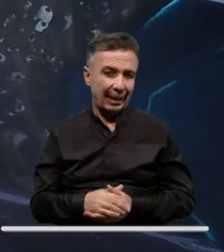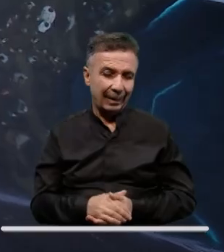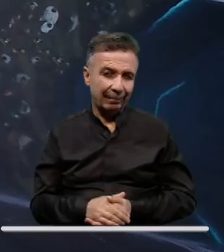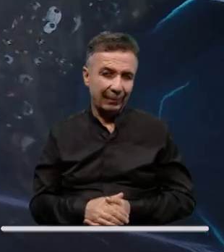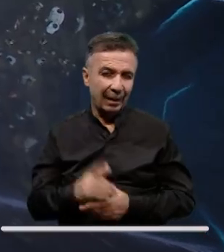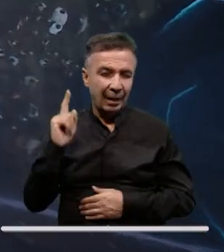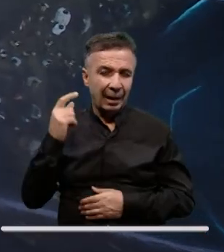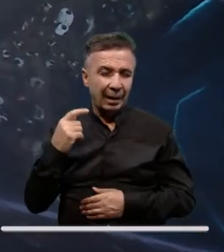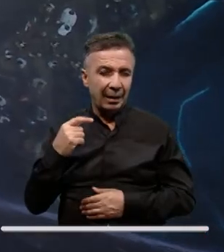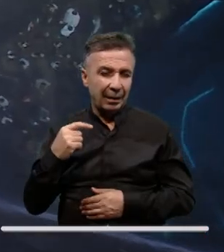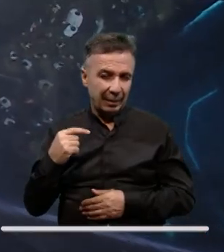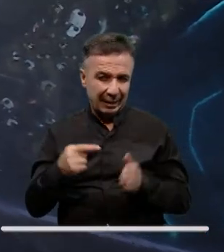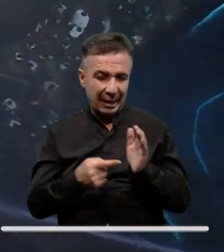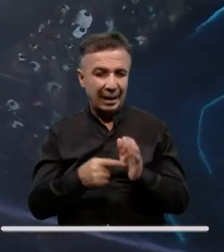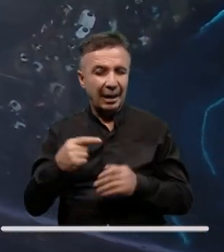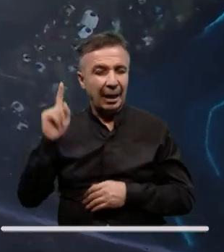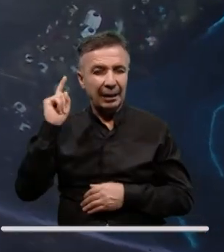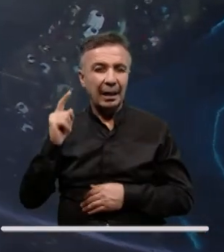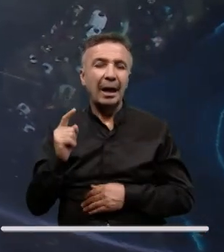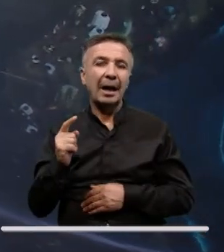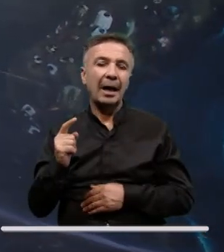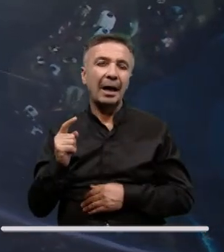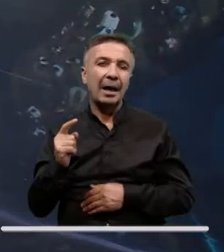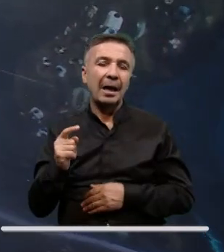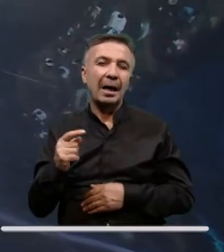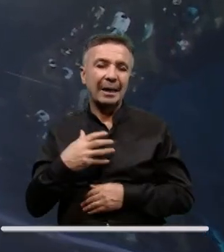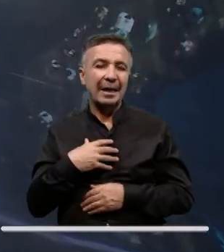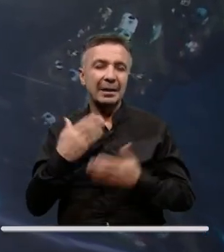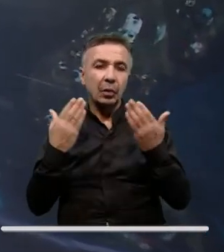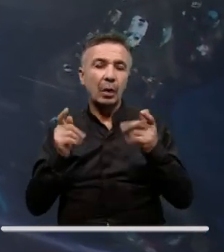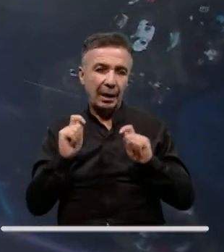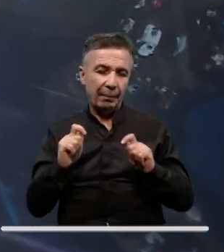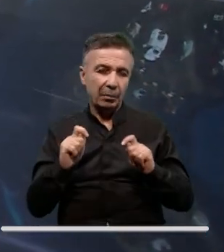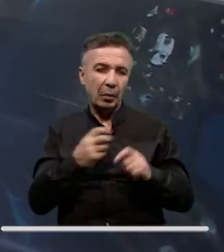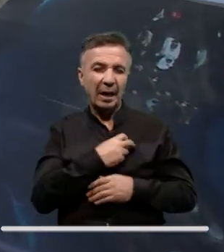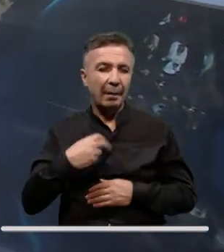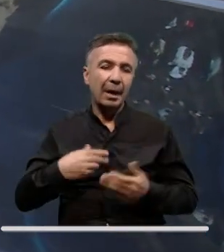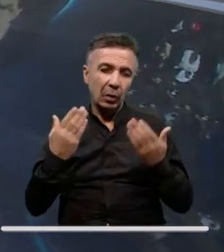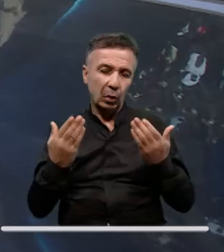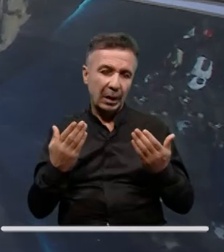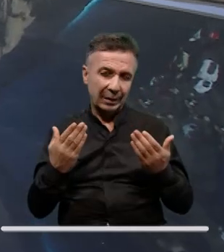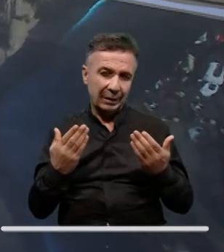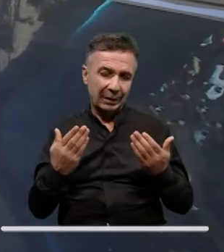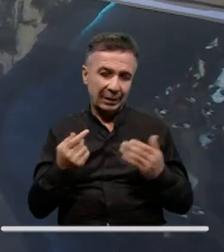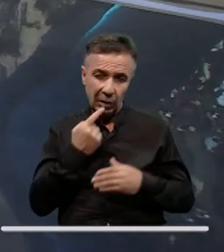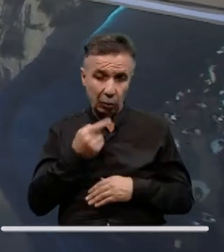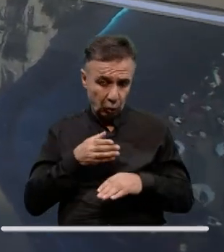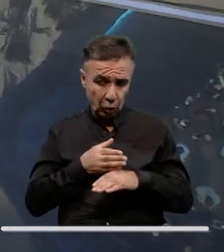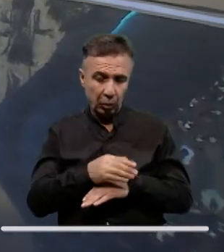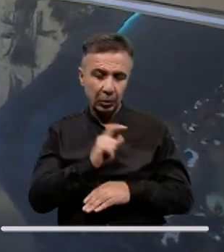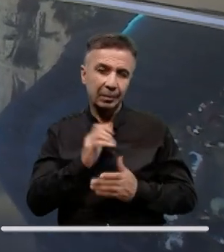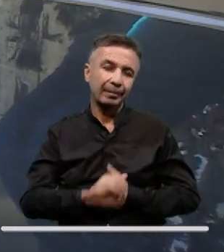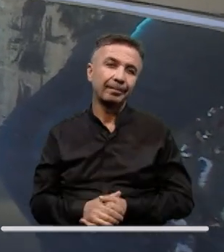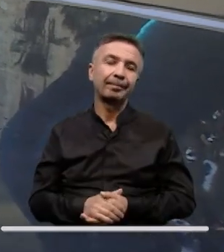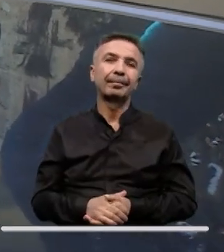kendisine dua etmez bunlar peygamberlerin duaları dır Kur'an'da da böyle yazılıyordu diyor bunun bir gerçeklik payı var mı demiş Şimdi